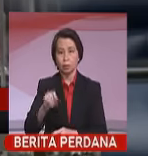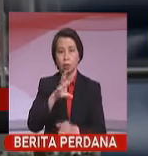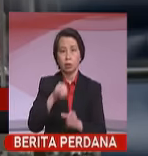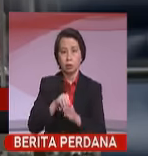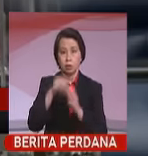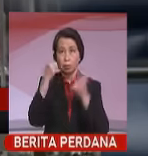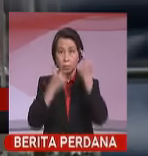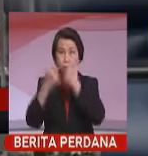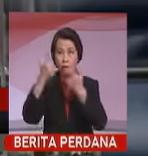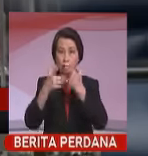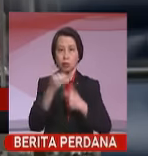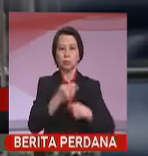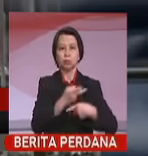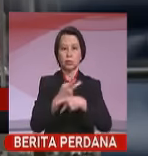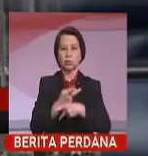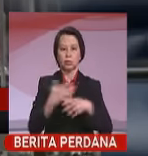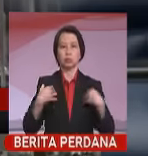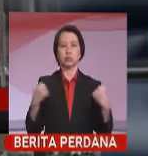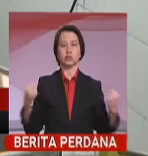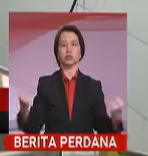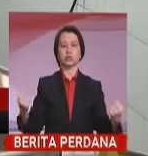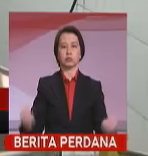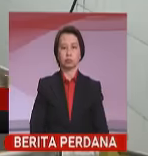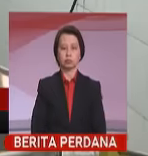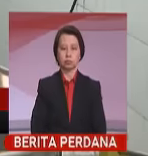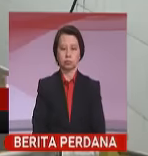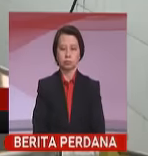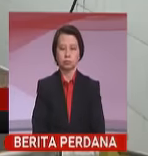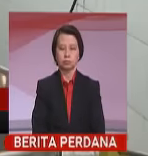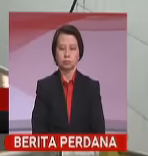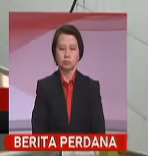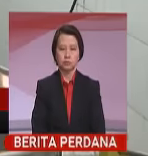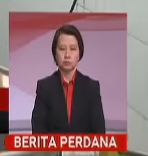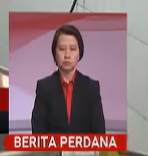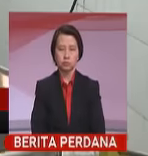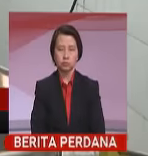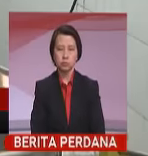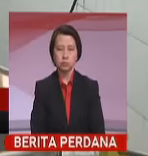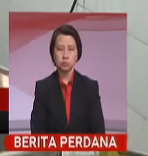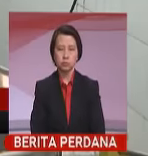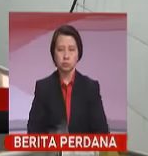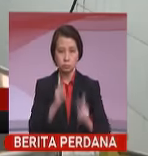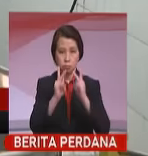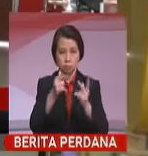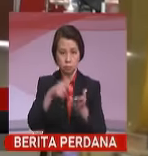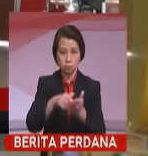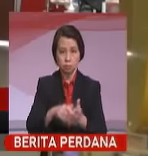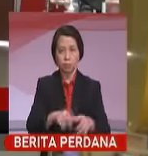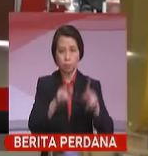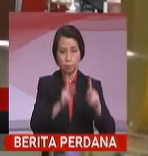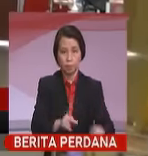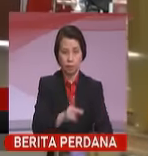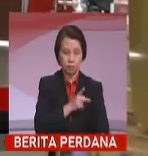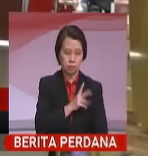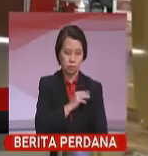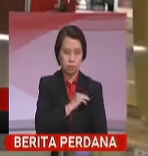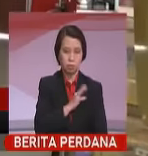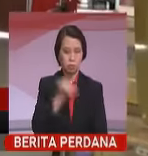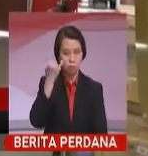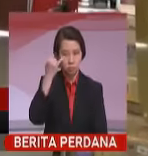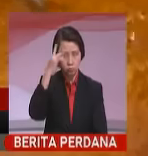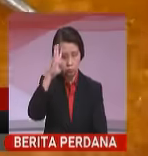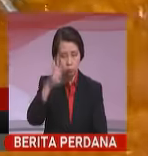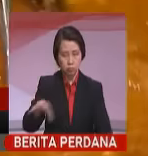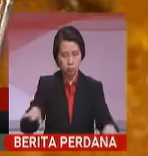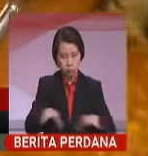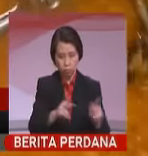pelancongan dan penjagaan kesihatan. Tambah beliau, pihak kementerian telah mengambil inisiatif